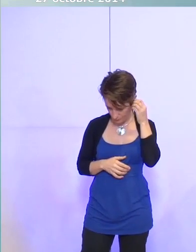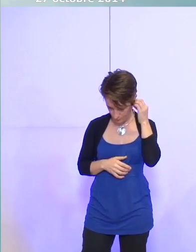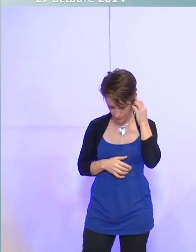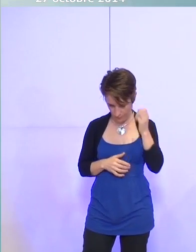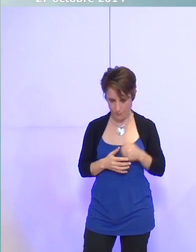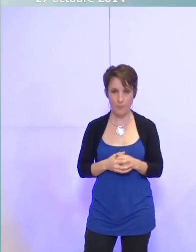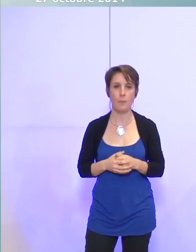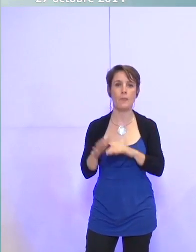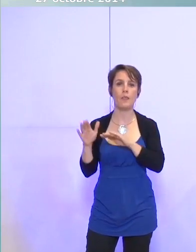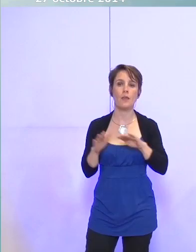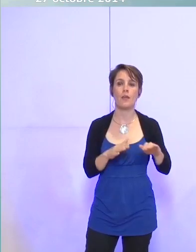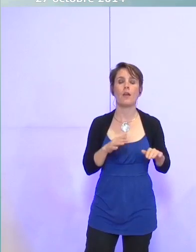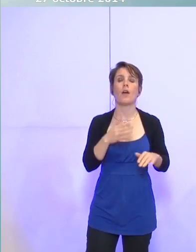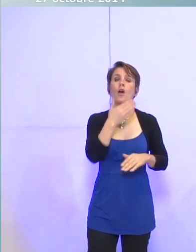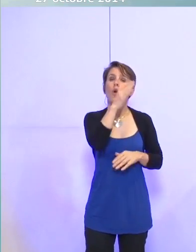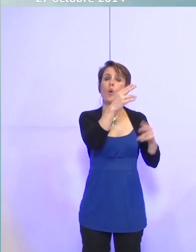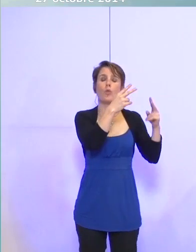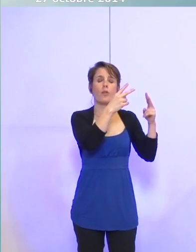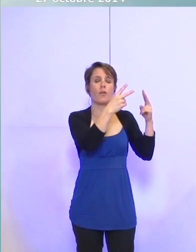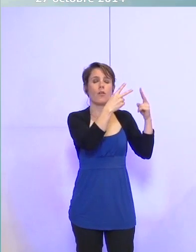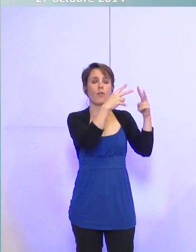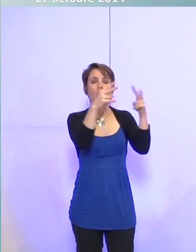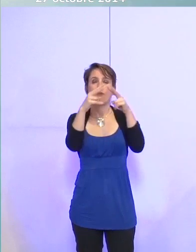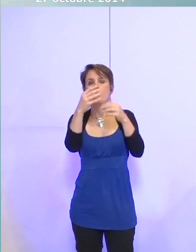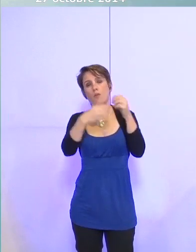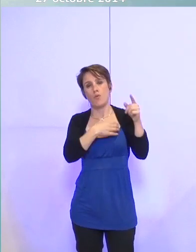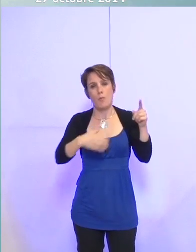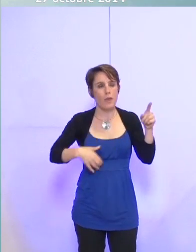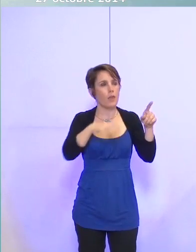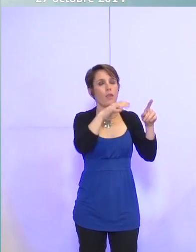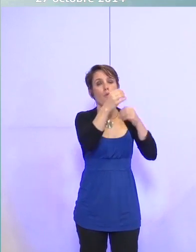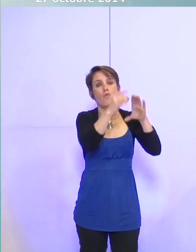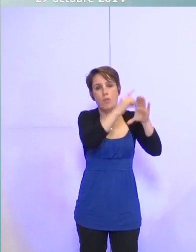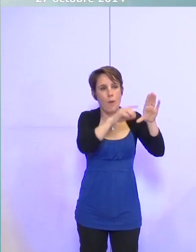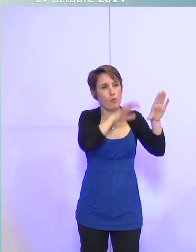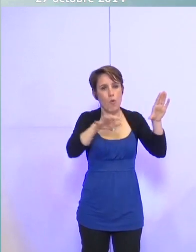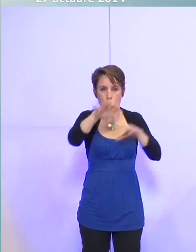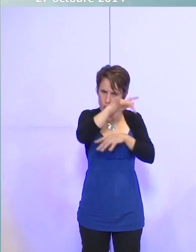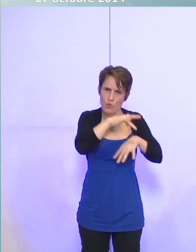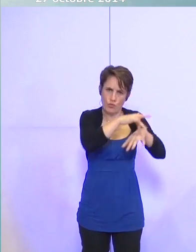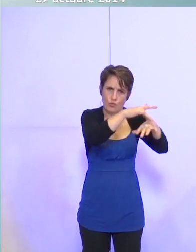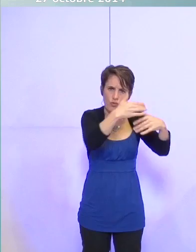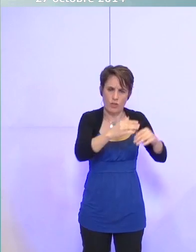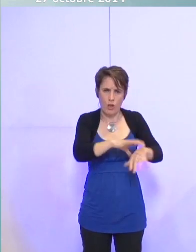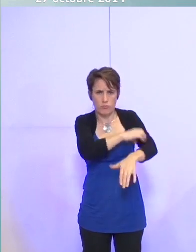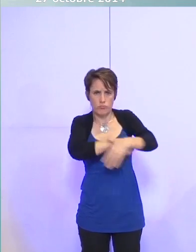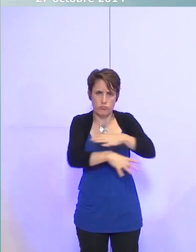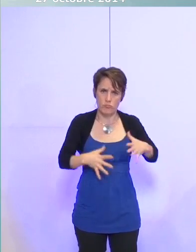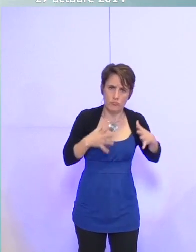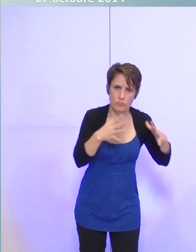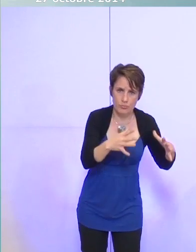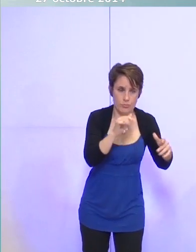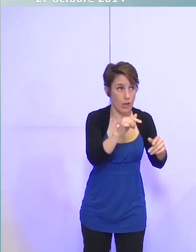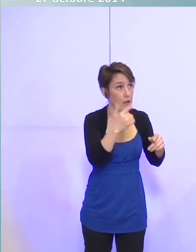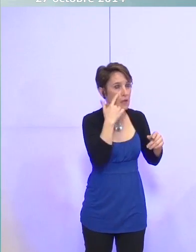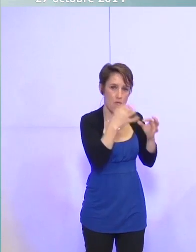Les expériences des autres collectivités territoriales nous le prouvent, pour celles qui se sont déjà engagées dans ce type de démarche. Il aura